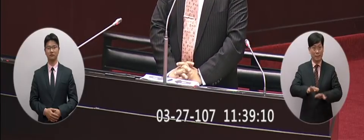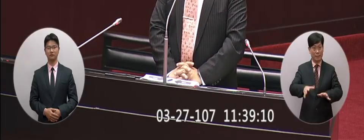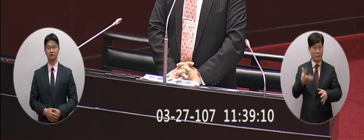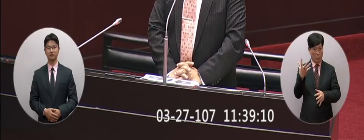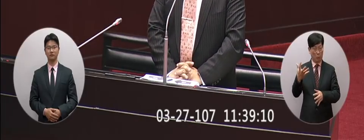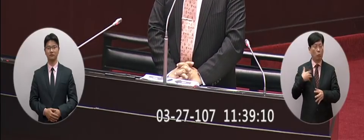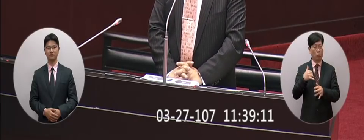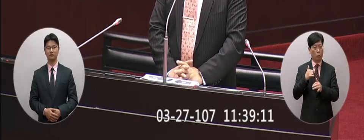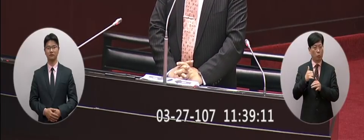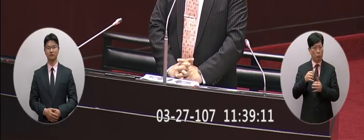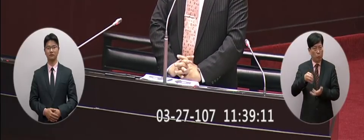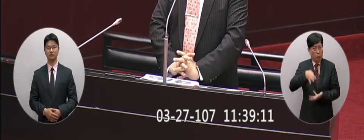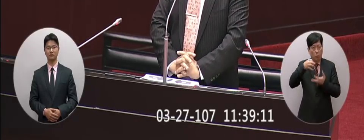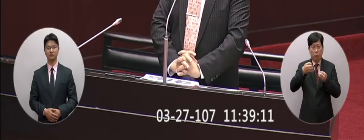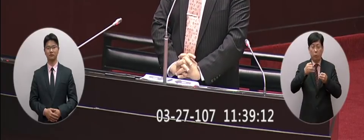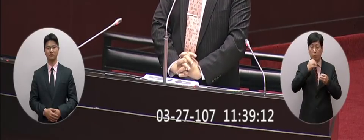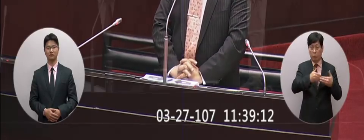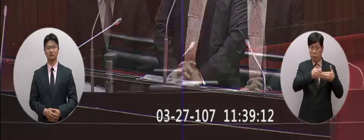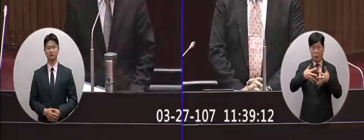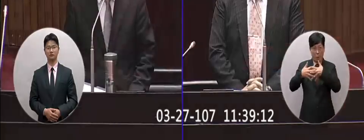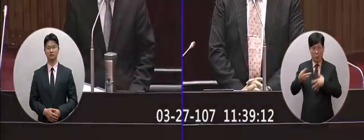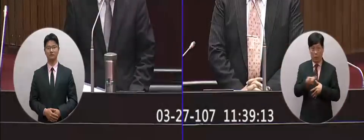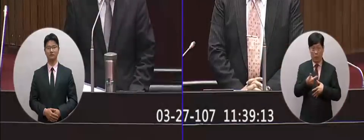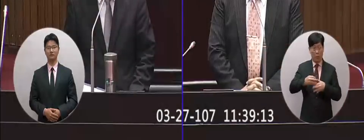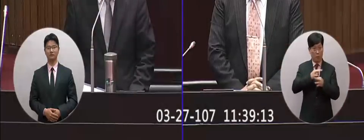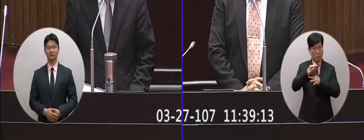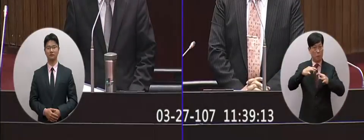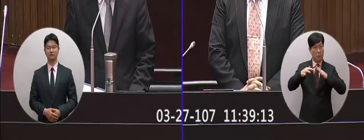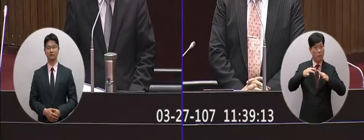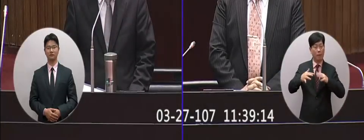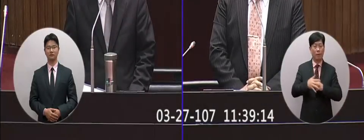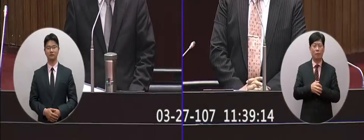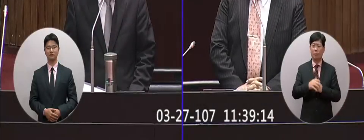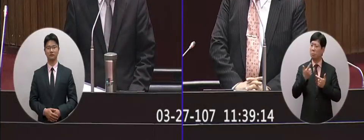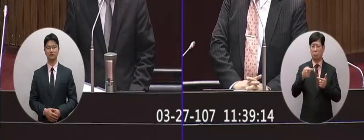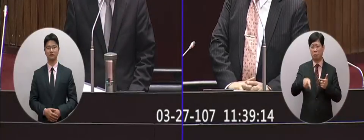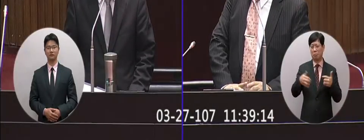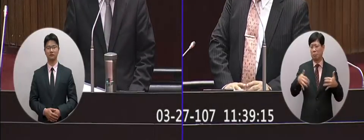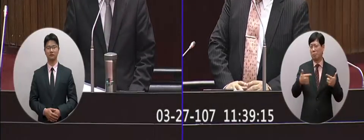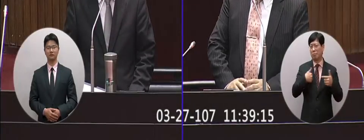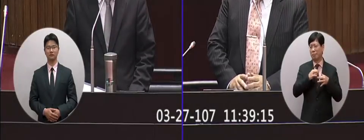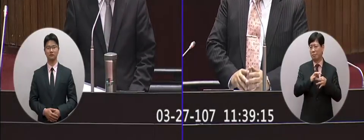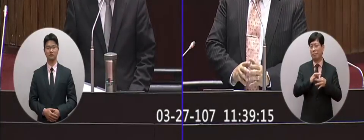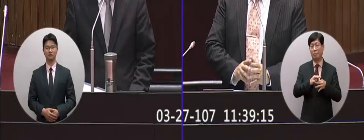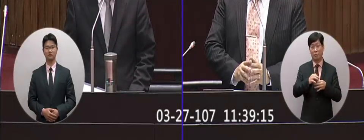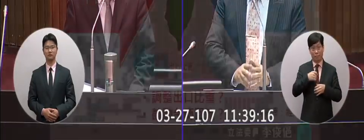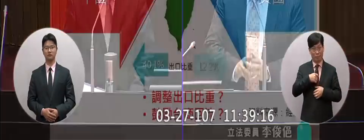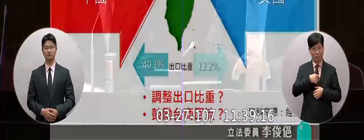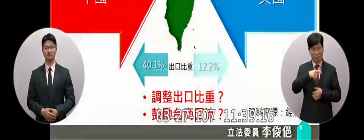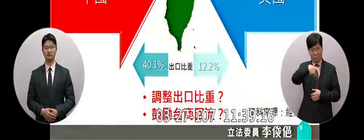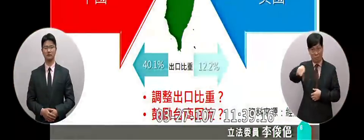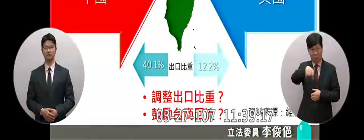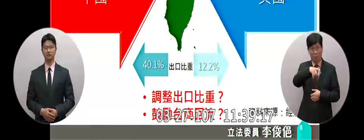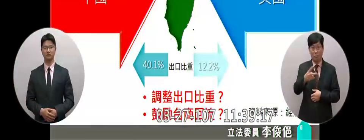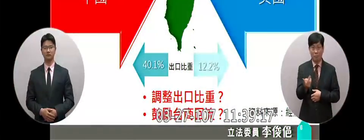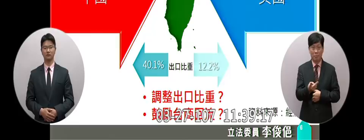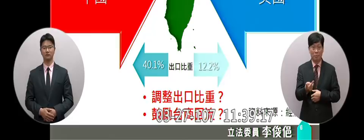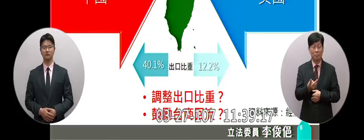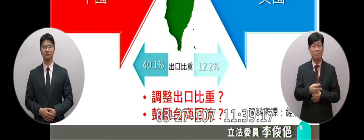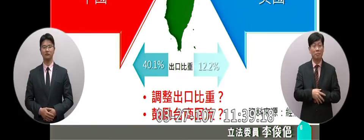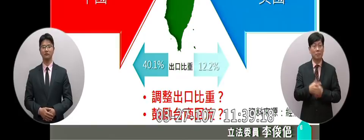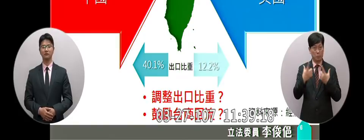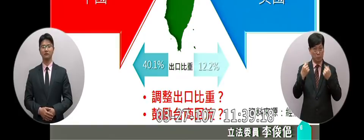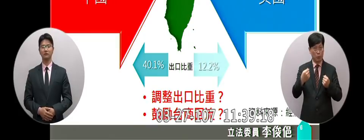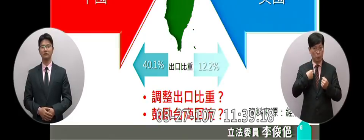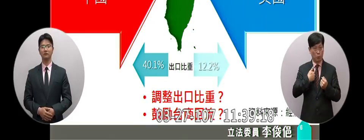大家很多人谈到所谓的中美贸易大战，那我关心的不是这个问题，我关心的是中美其实这两个国家都